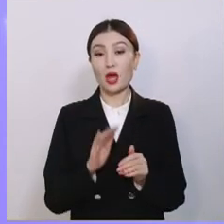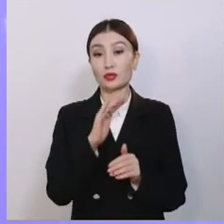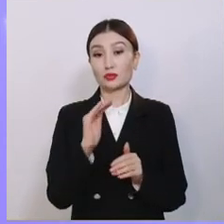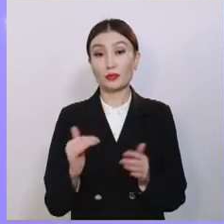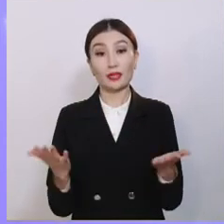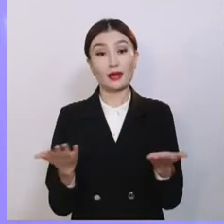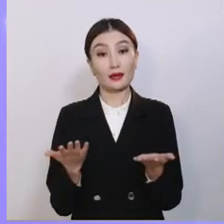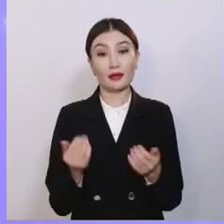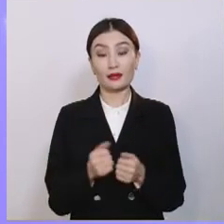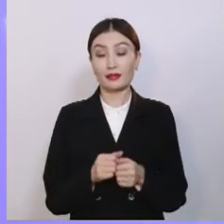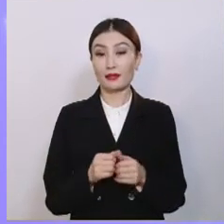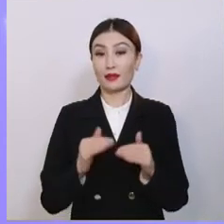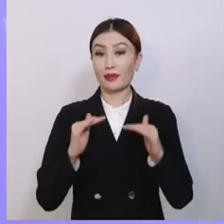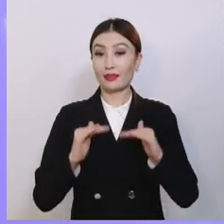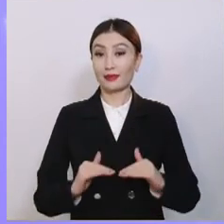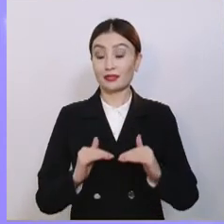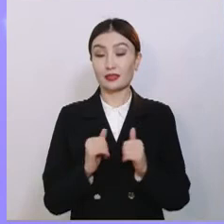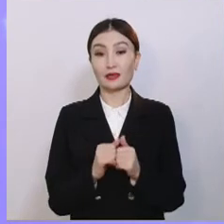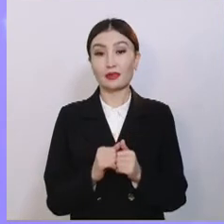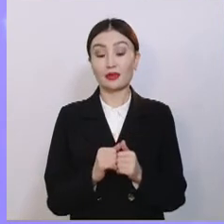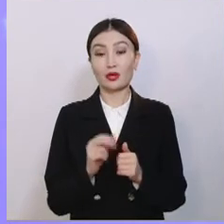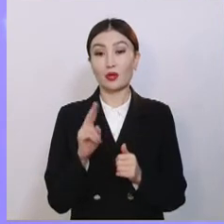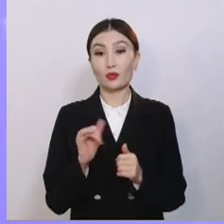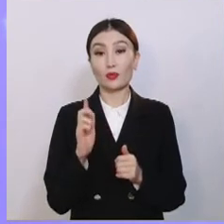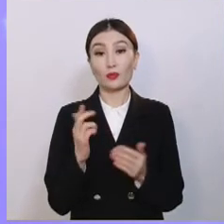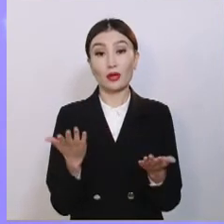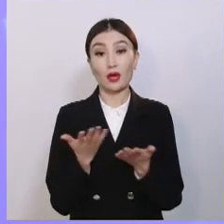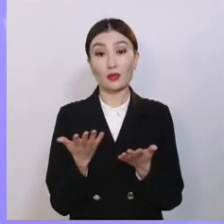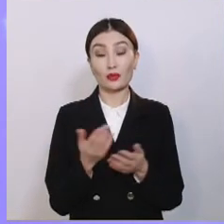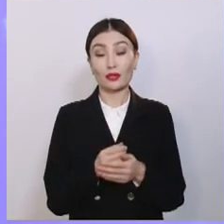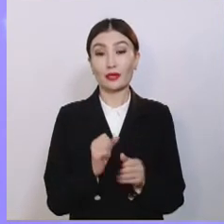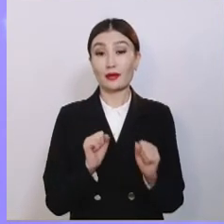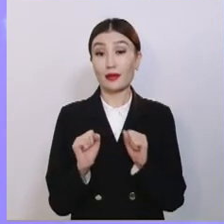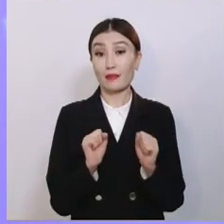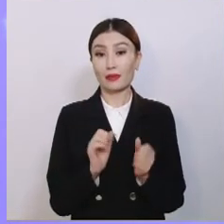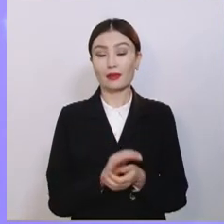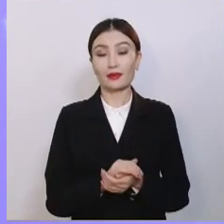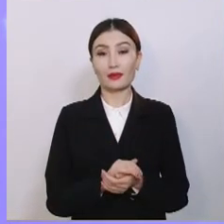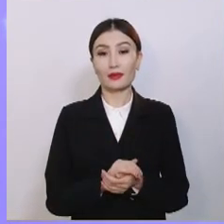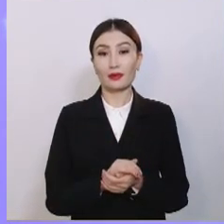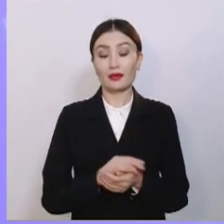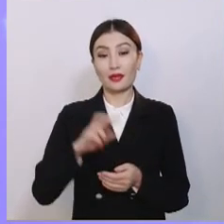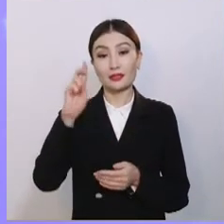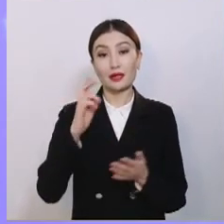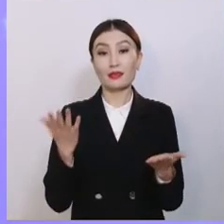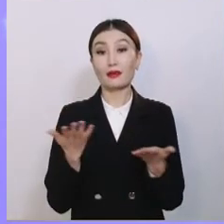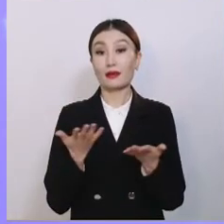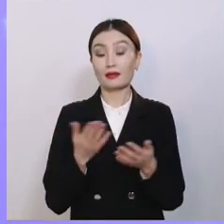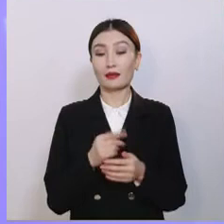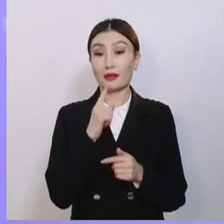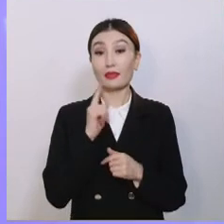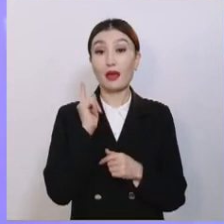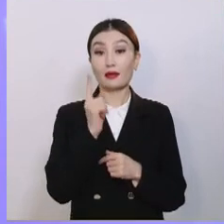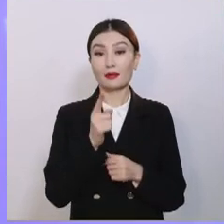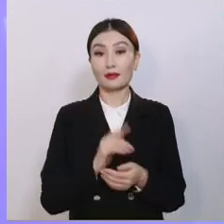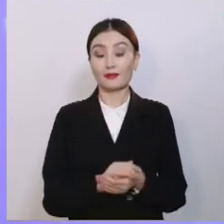Ступенька какая? Нижняя. Дуб какой? Крепкий. Страны какие?